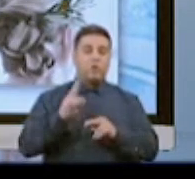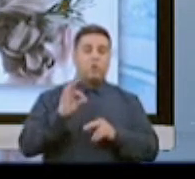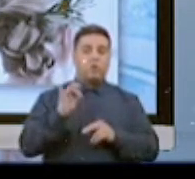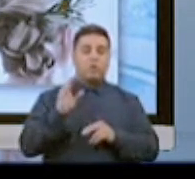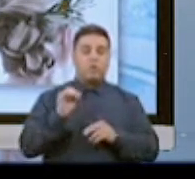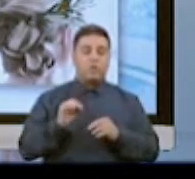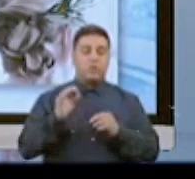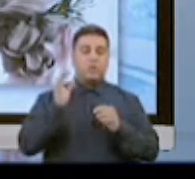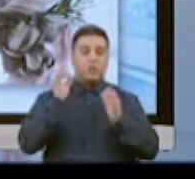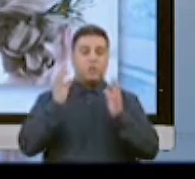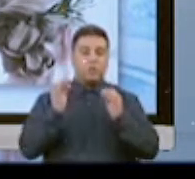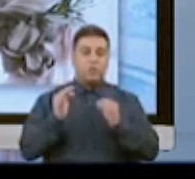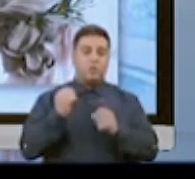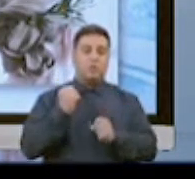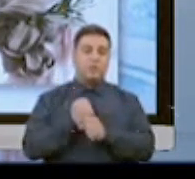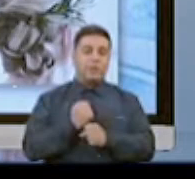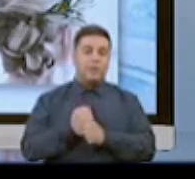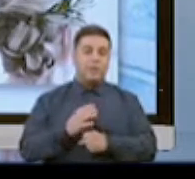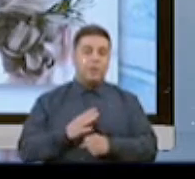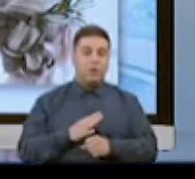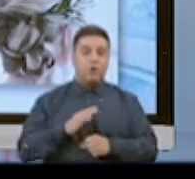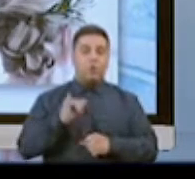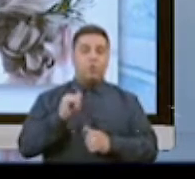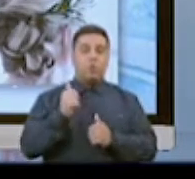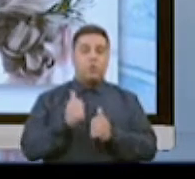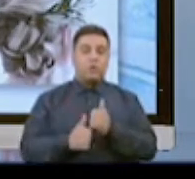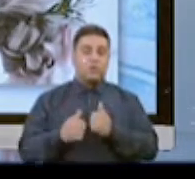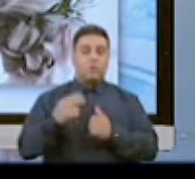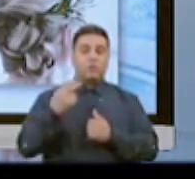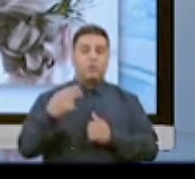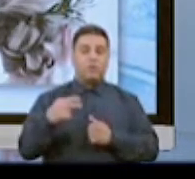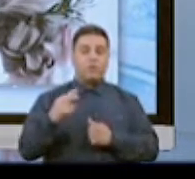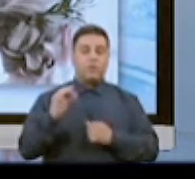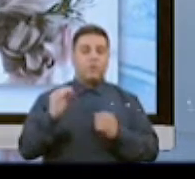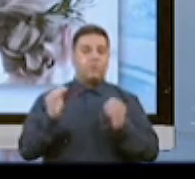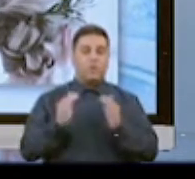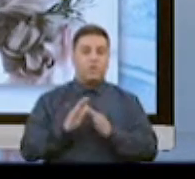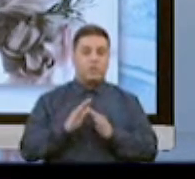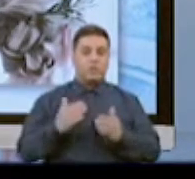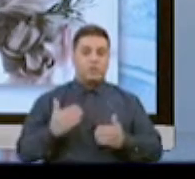с сережками венки вплели. У каждой по 20, не меньше.